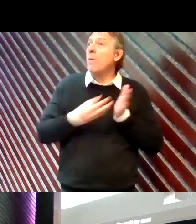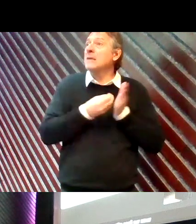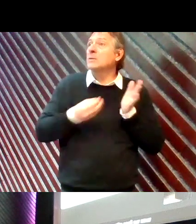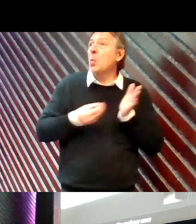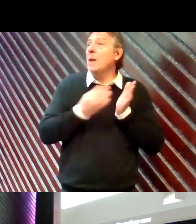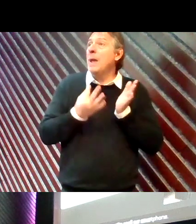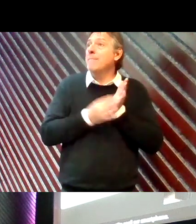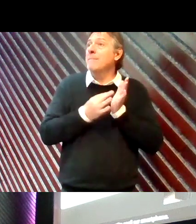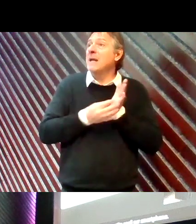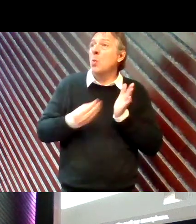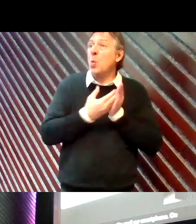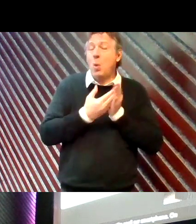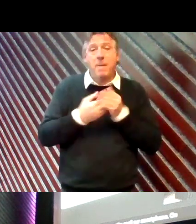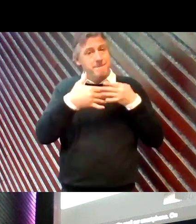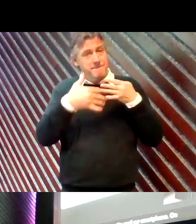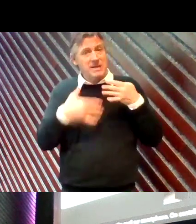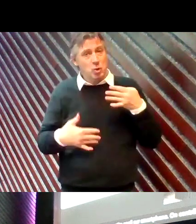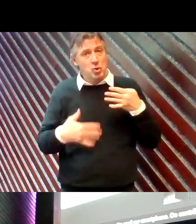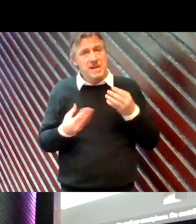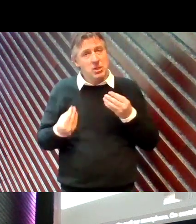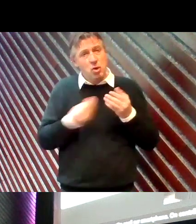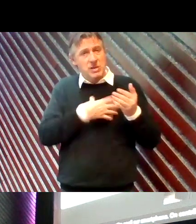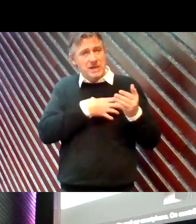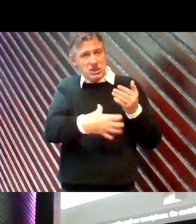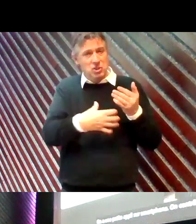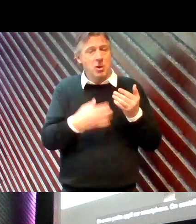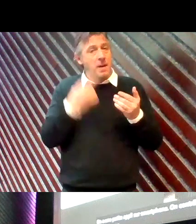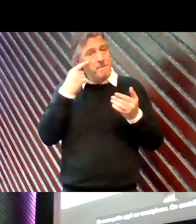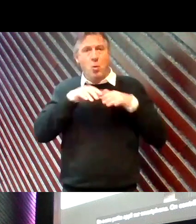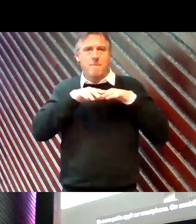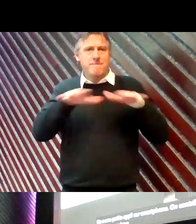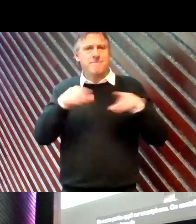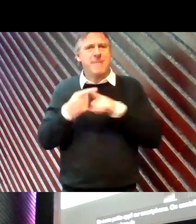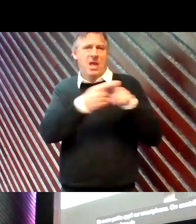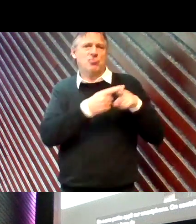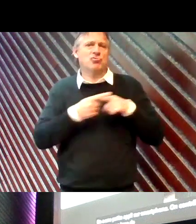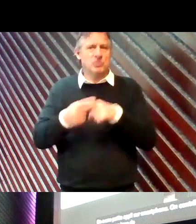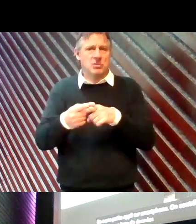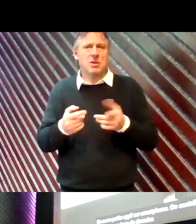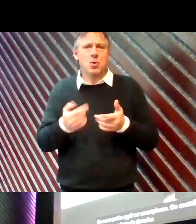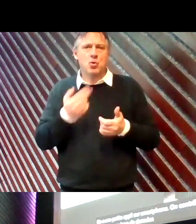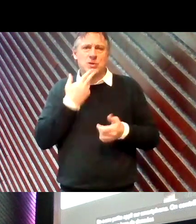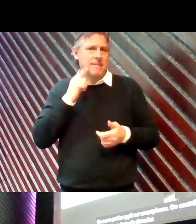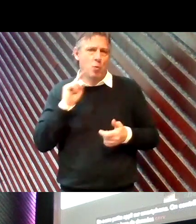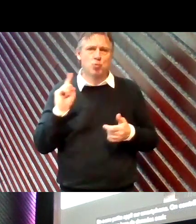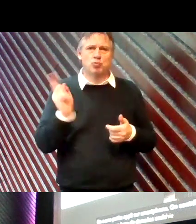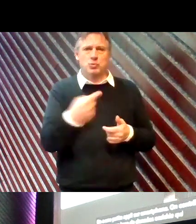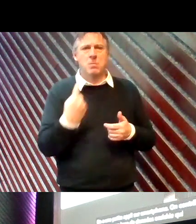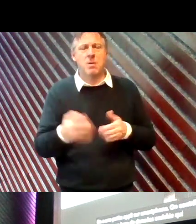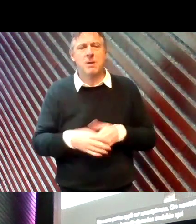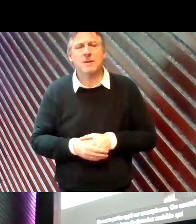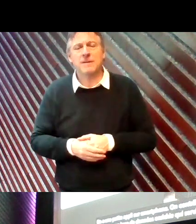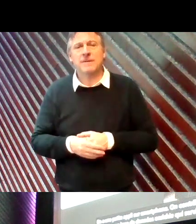alimenter une base de données enrichir une base de données commune et qui va servir à tous donc l